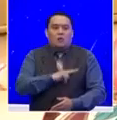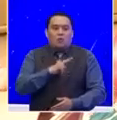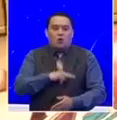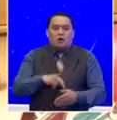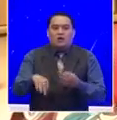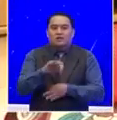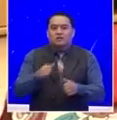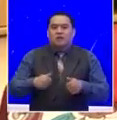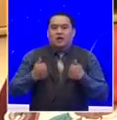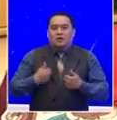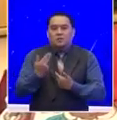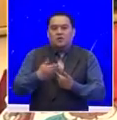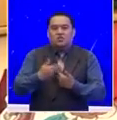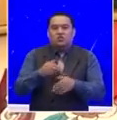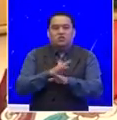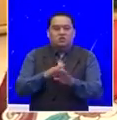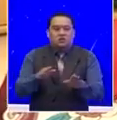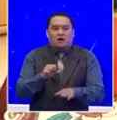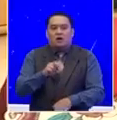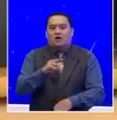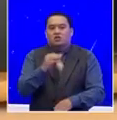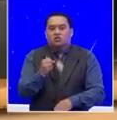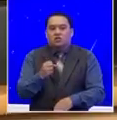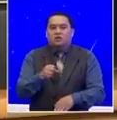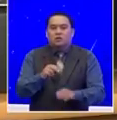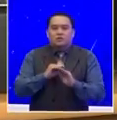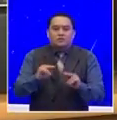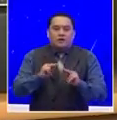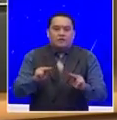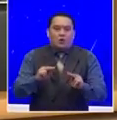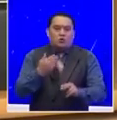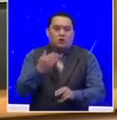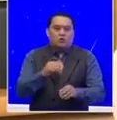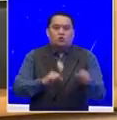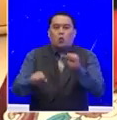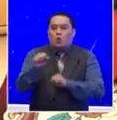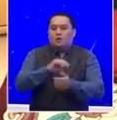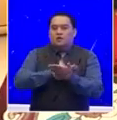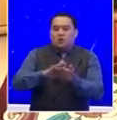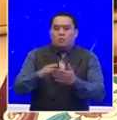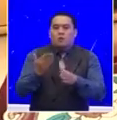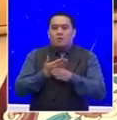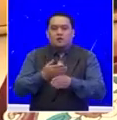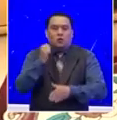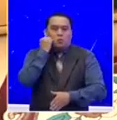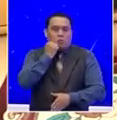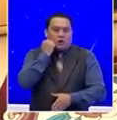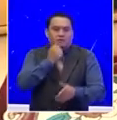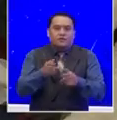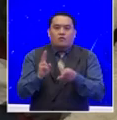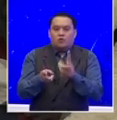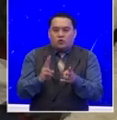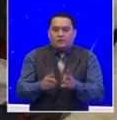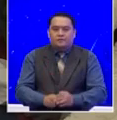раз стараются не мешать. Старшая Айша присматривает за младшими сестрами, прибирает дом, а также помогает бабушке с готовкой.